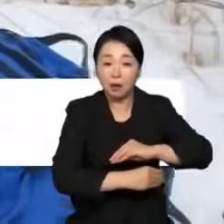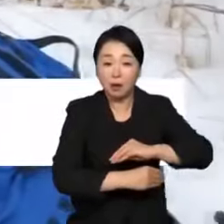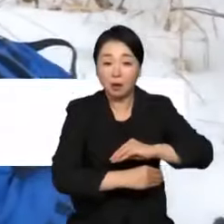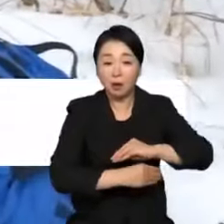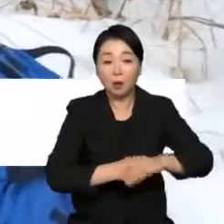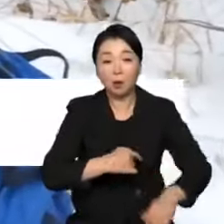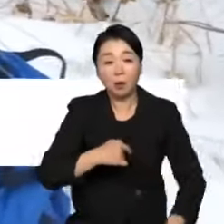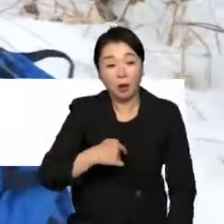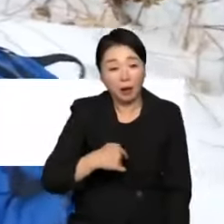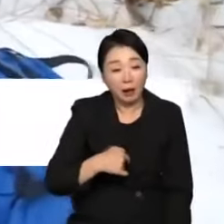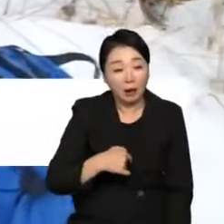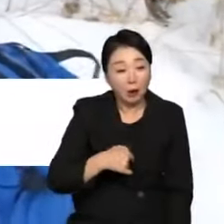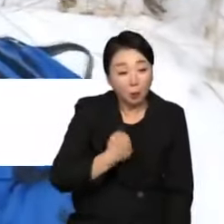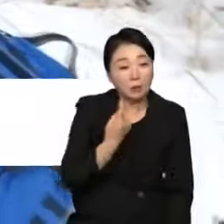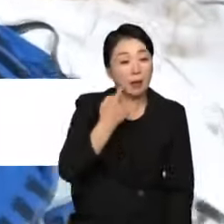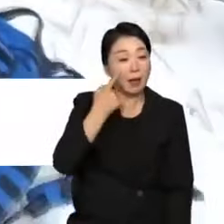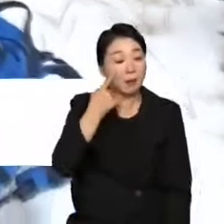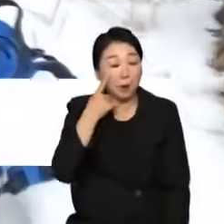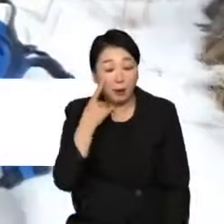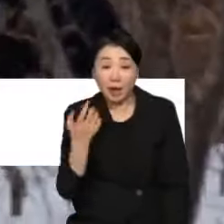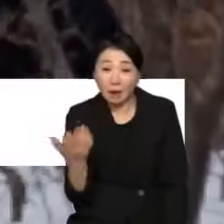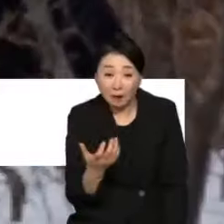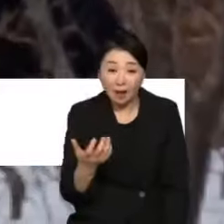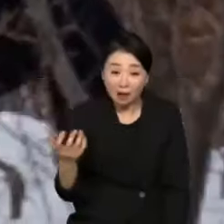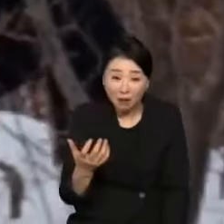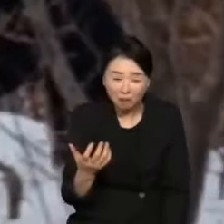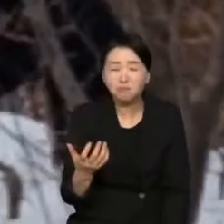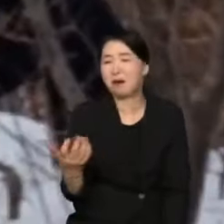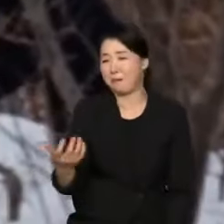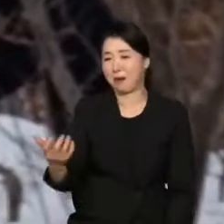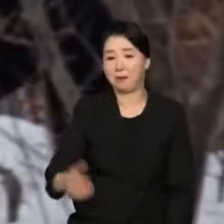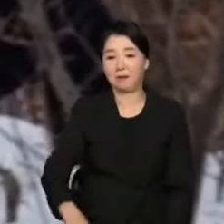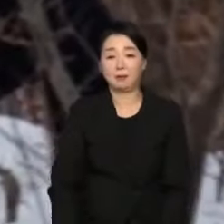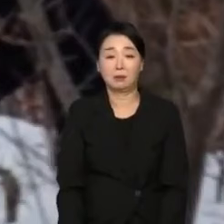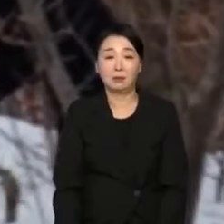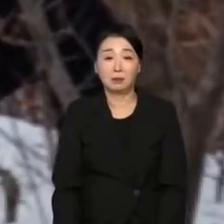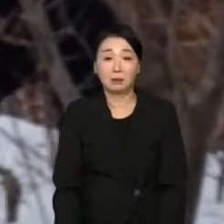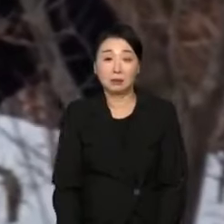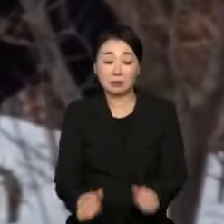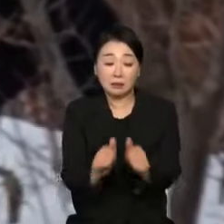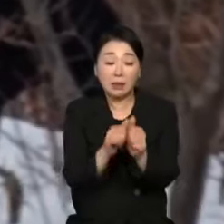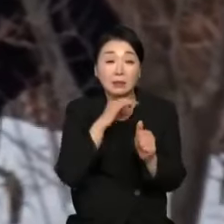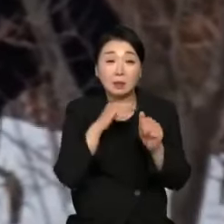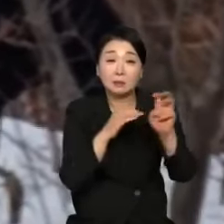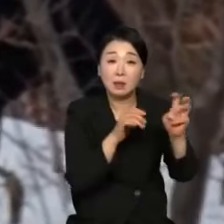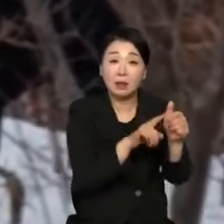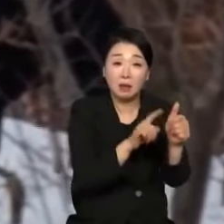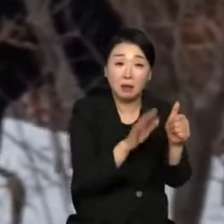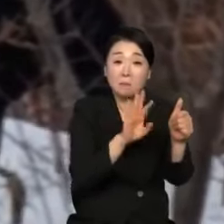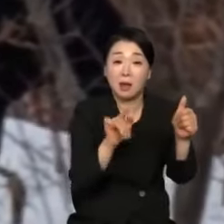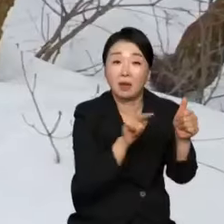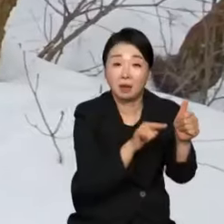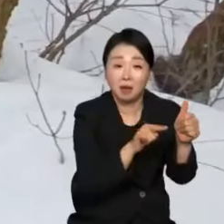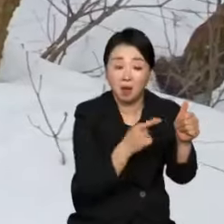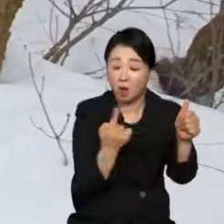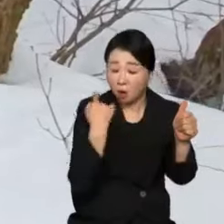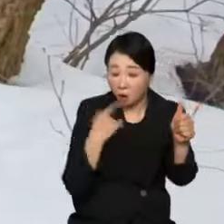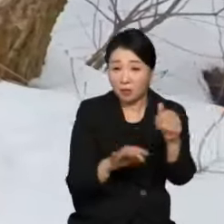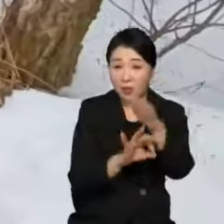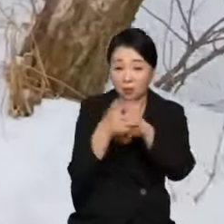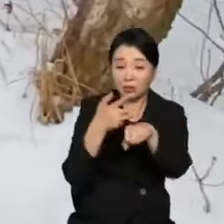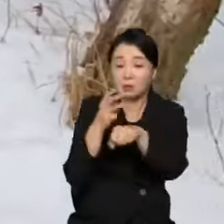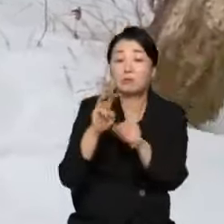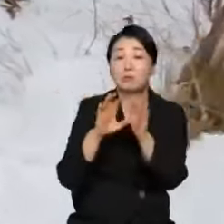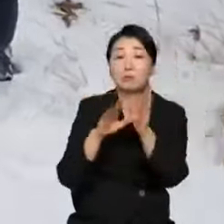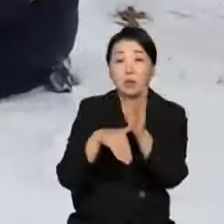이렇게 해볼게요. 아파요? 30대 남성 배모 씨는 어제 오전 10시 반쯤 경기